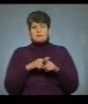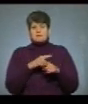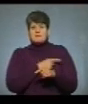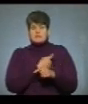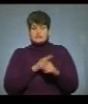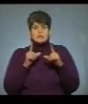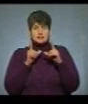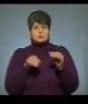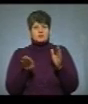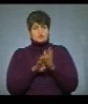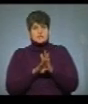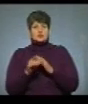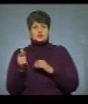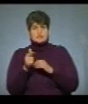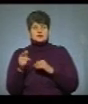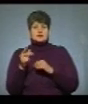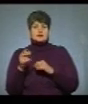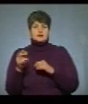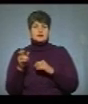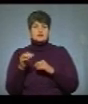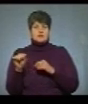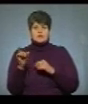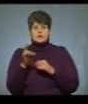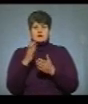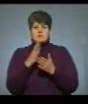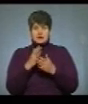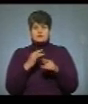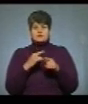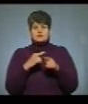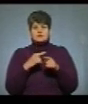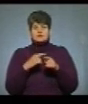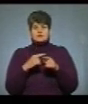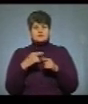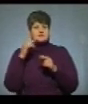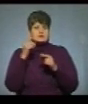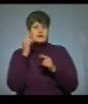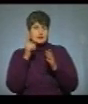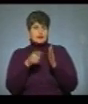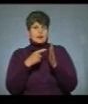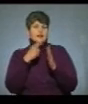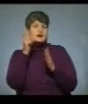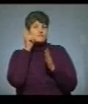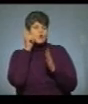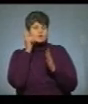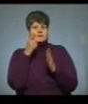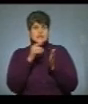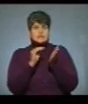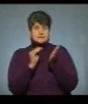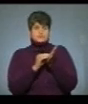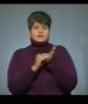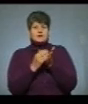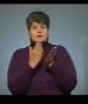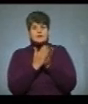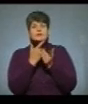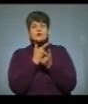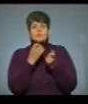Теребовлянському, Підволочиському і Гусятинському районах, мають в автомобілях швидкої ось такі смартфони, на які їм від тернопільських диспетчерів надходить